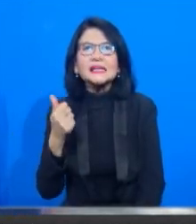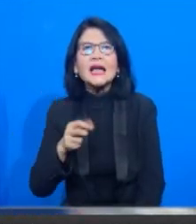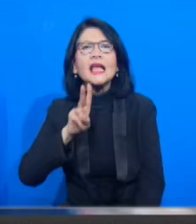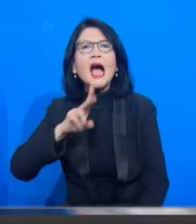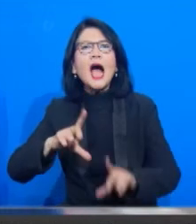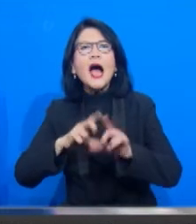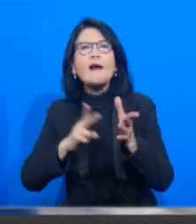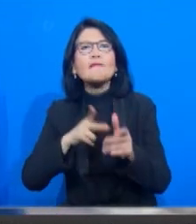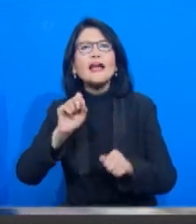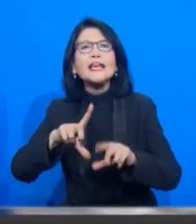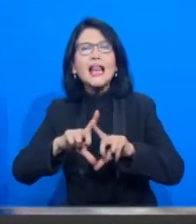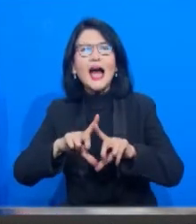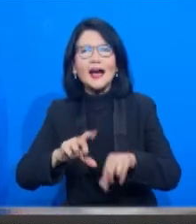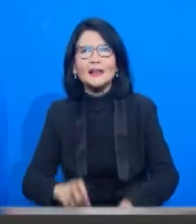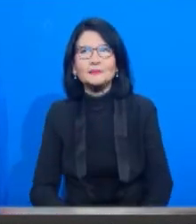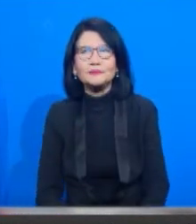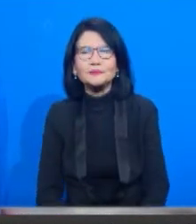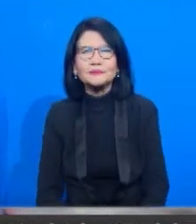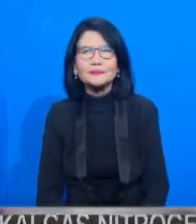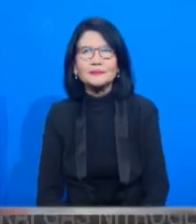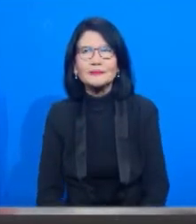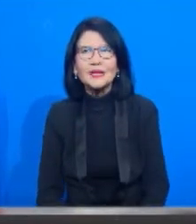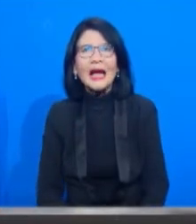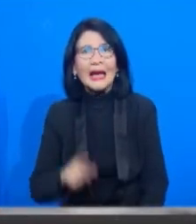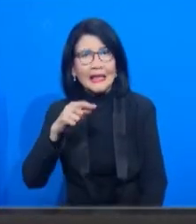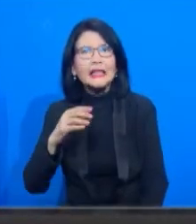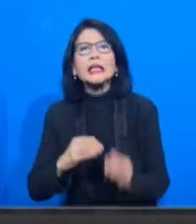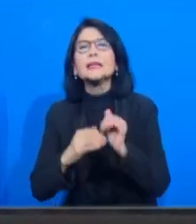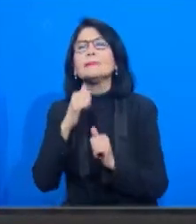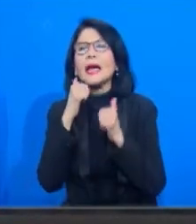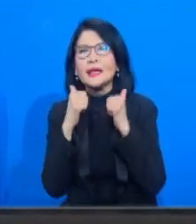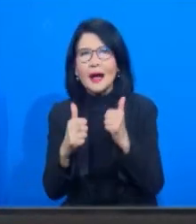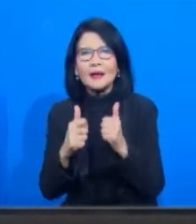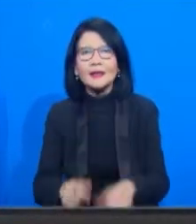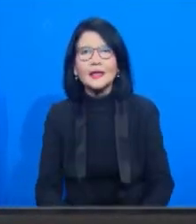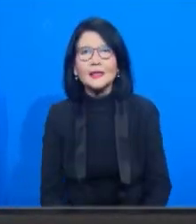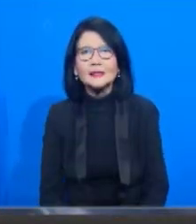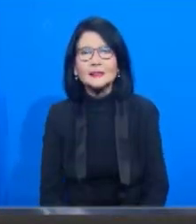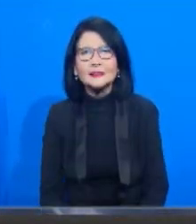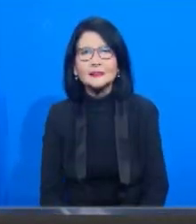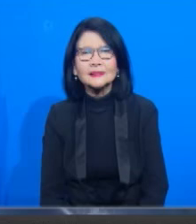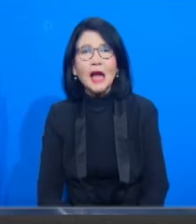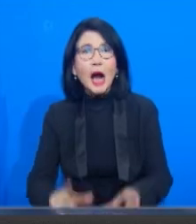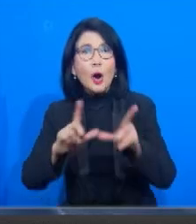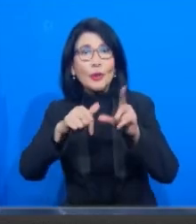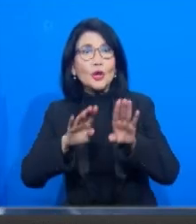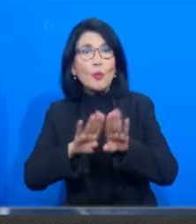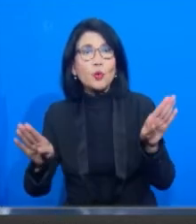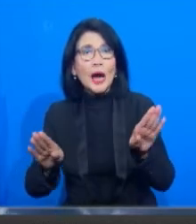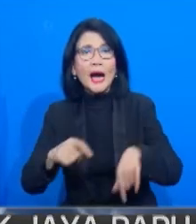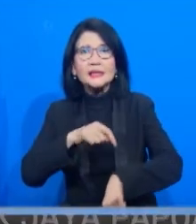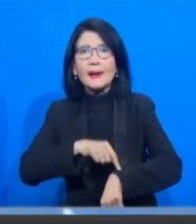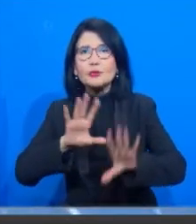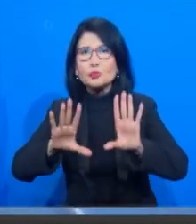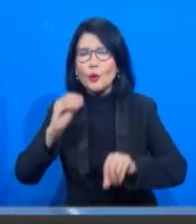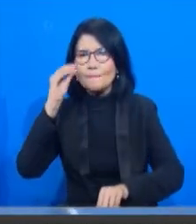kayak yang lain. Kalau yang lain gimana? Lebih enak ini, Mas. Warung tenda es krim ini buka setiap hari mulai pukul